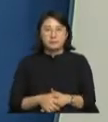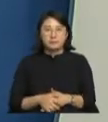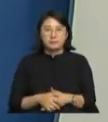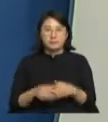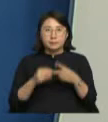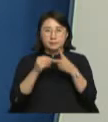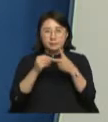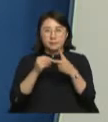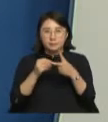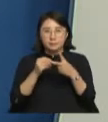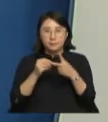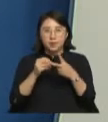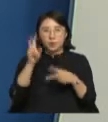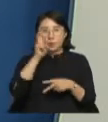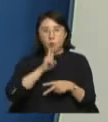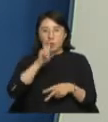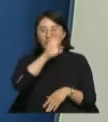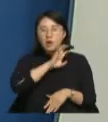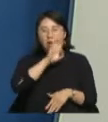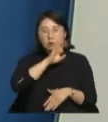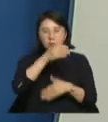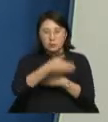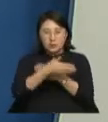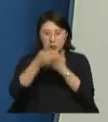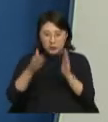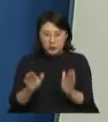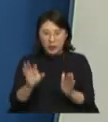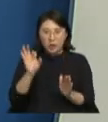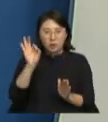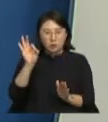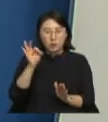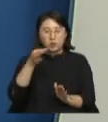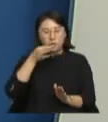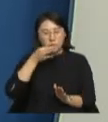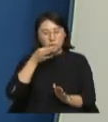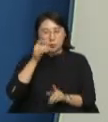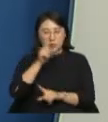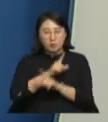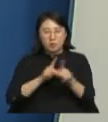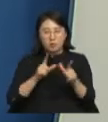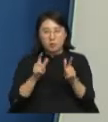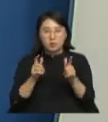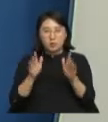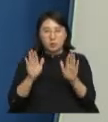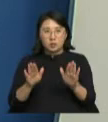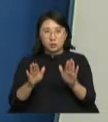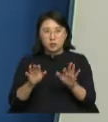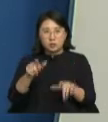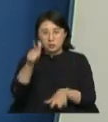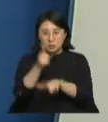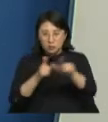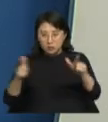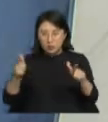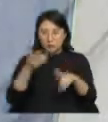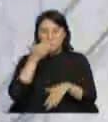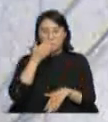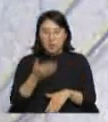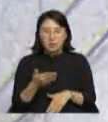번째 키워드는 코인노래 연습장입니다. 서울시내 코인노래 연습장의 영업이 선별적으로